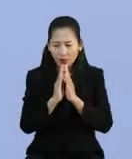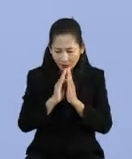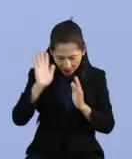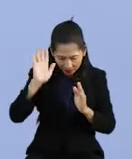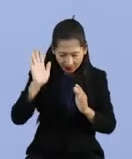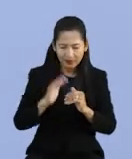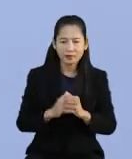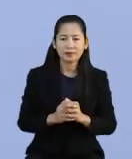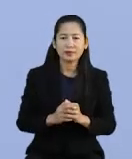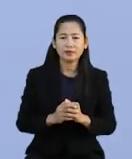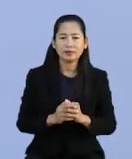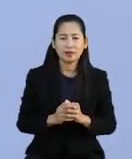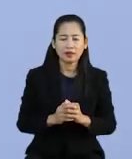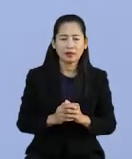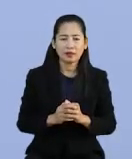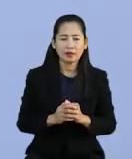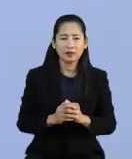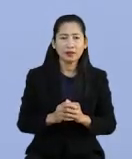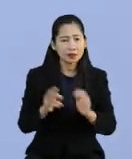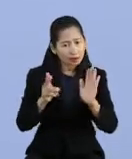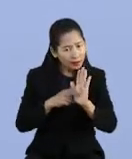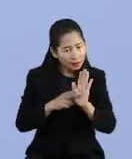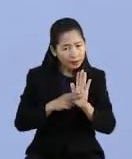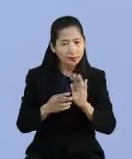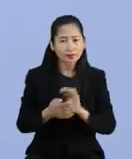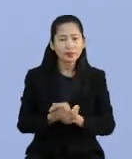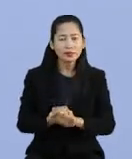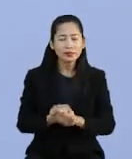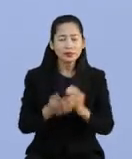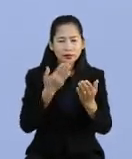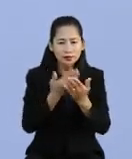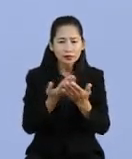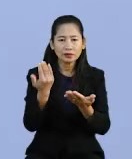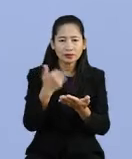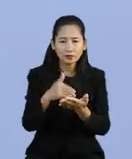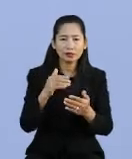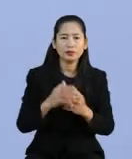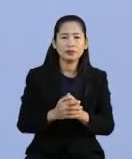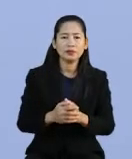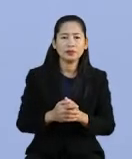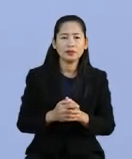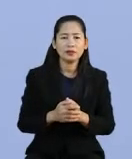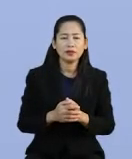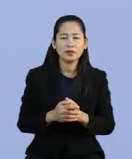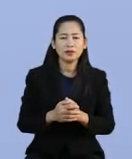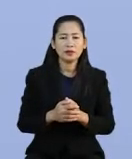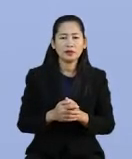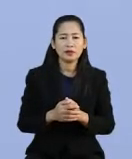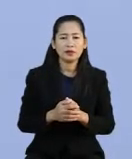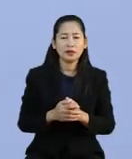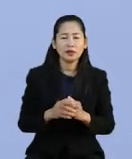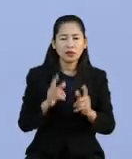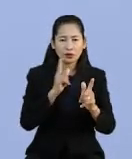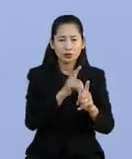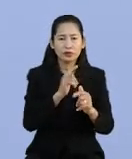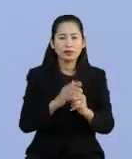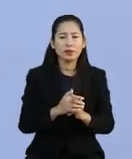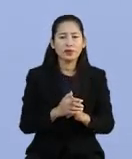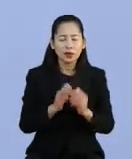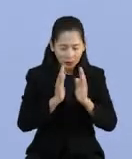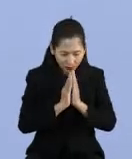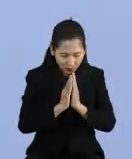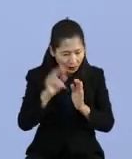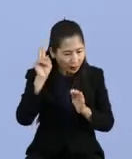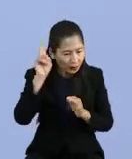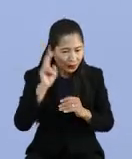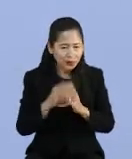lìa chào bà hai con chào con mà đón tiên nó con á nè cụ đào tui chùm lùa con đấy nè chùm riếp